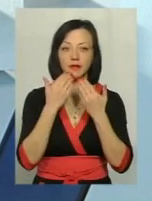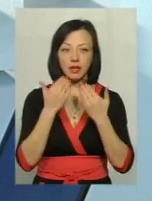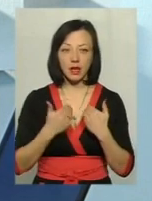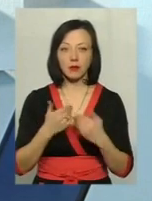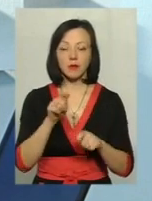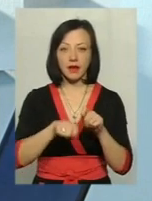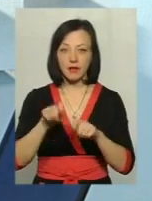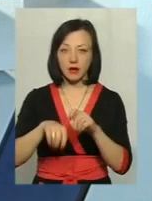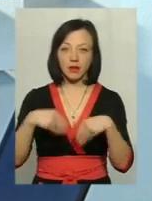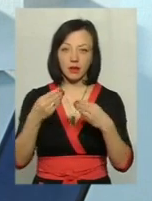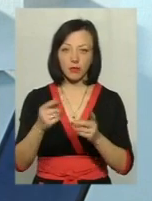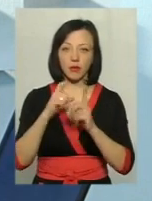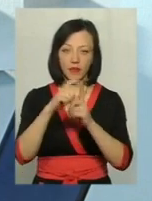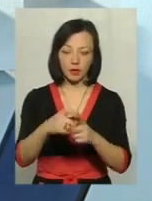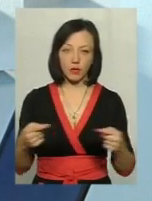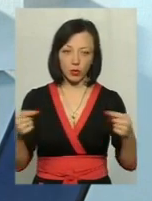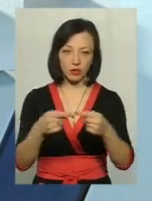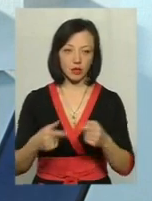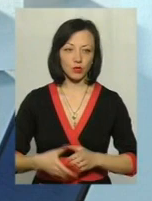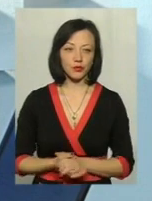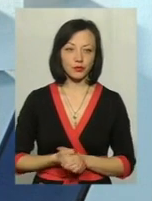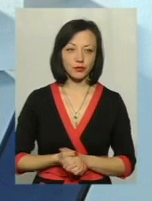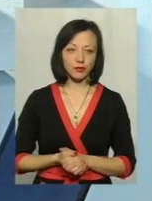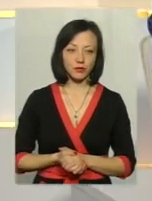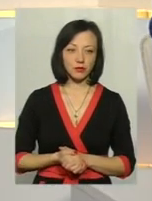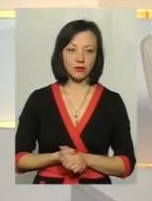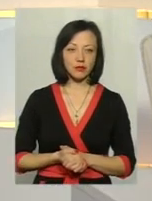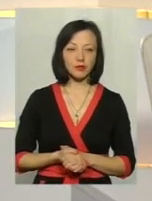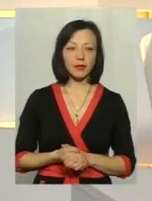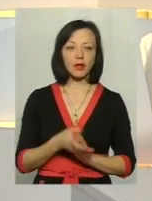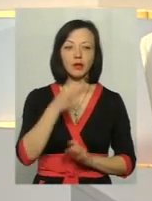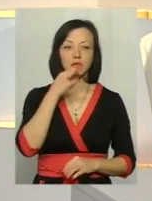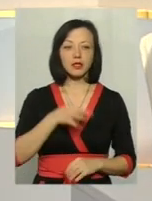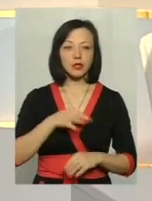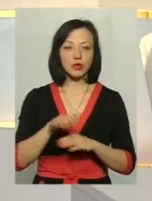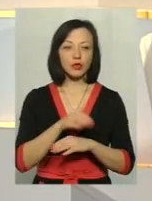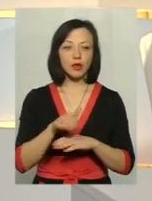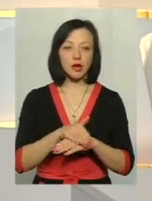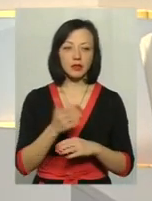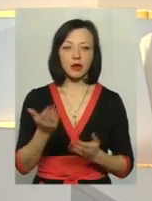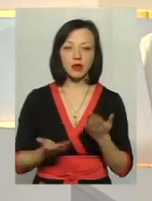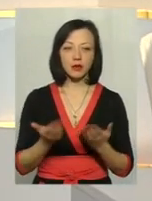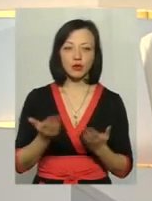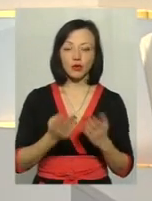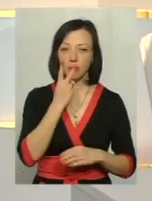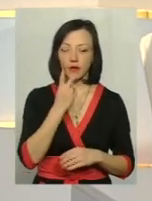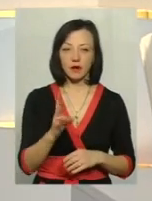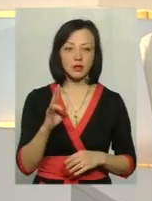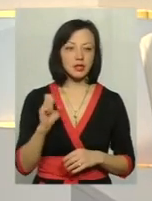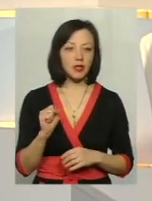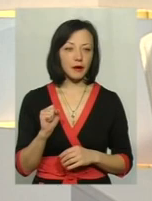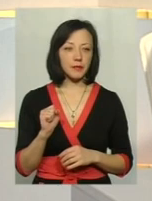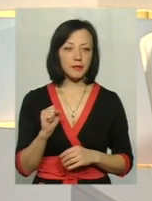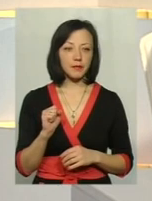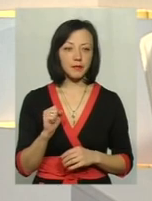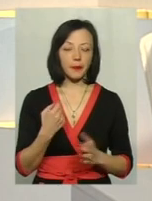ми провіримо, надамо конкретну відповідь. Пане Василю, скажіть, будь ласка, якщо поглянути на